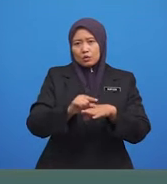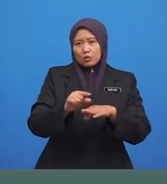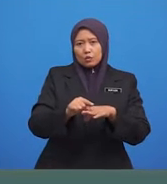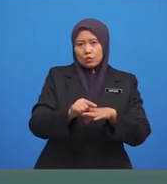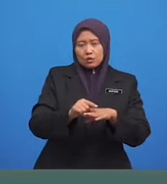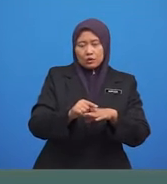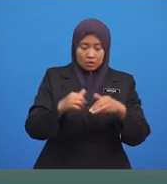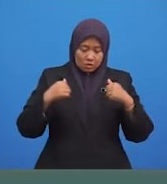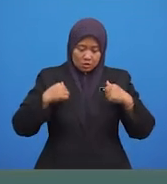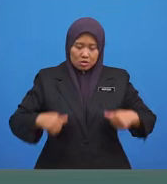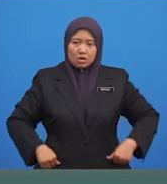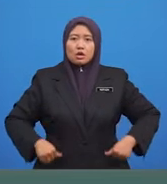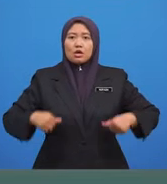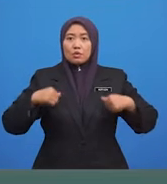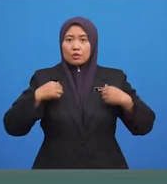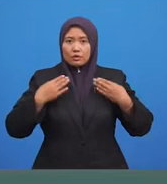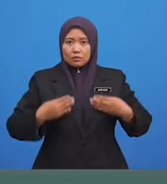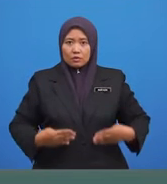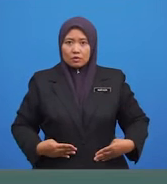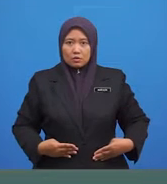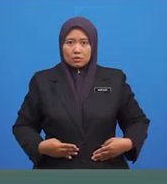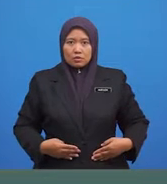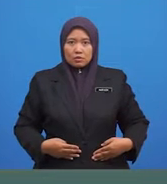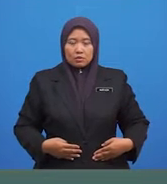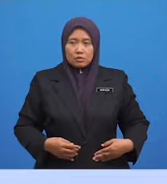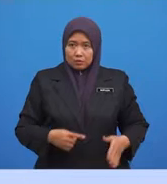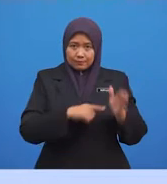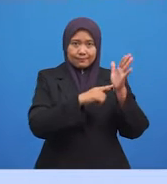Cuba murid-murid tunjukkan tapak tangan kamu.